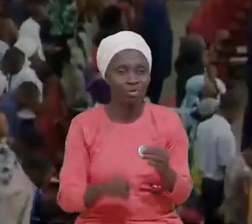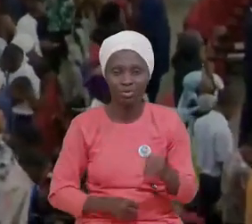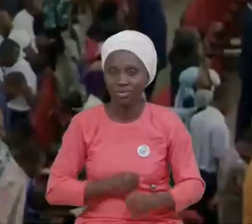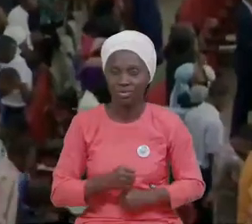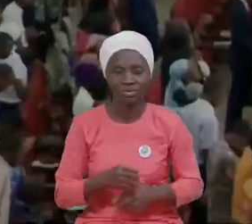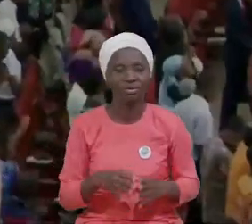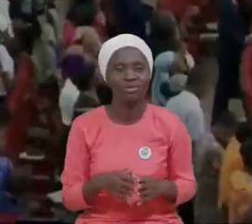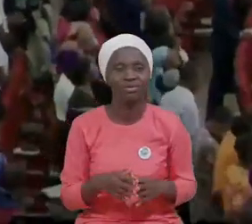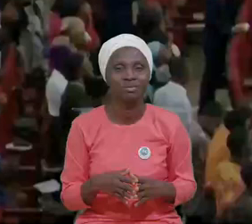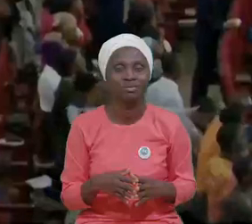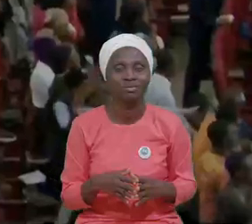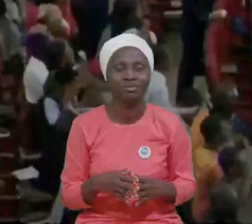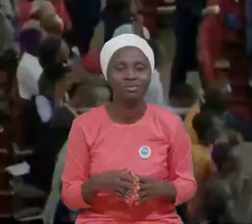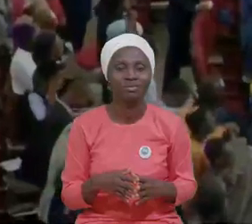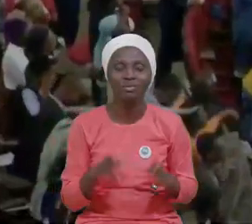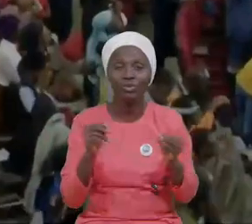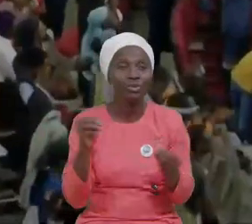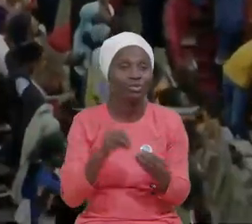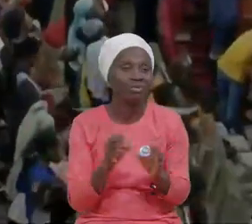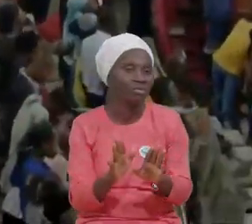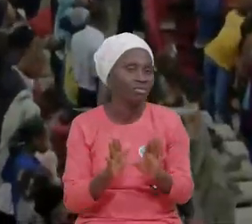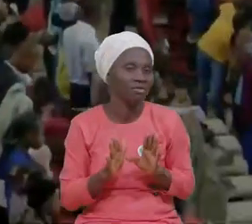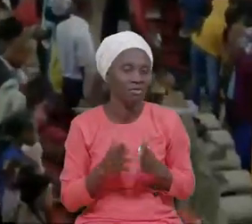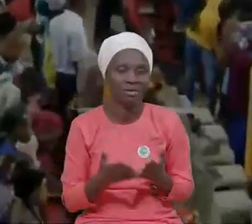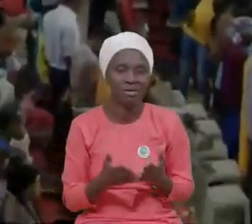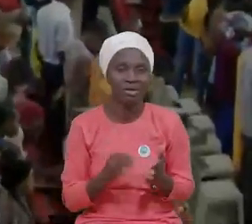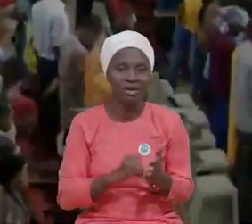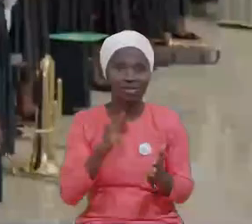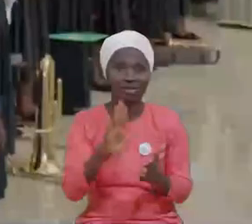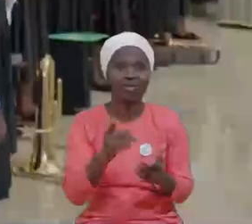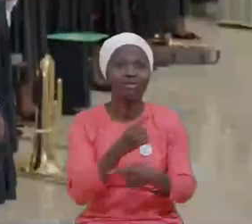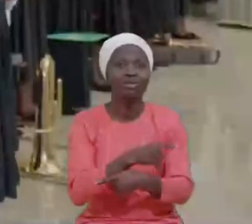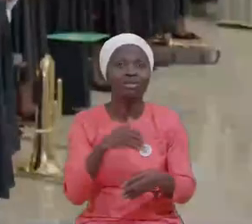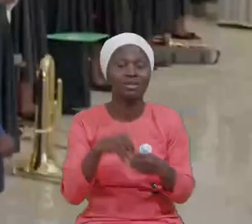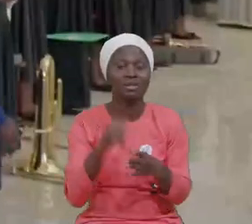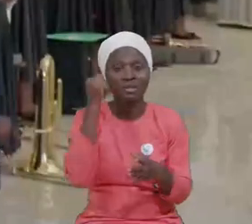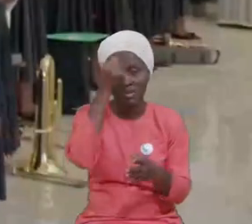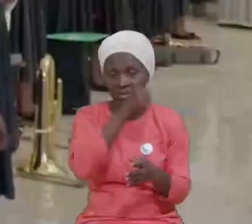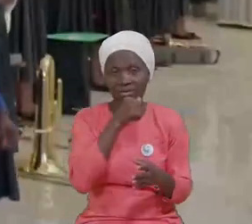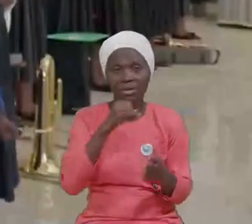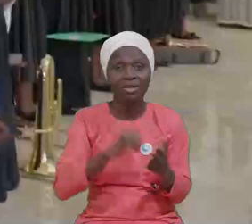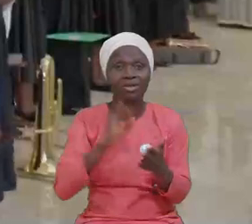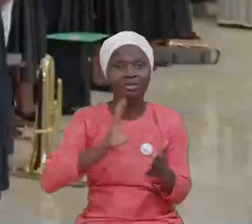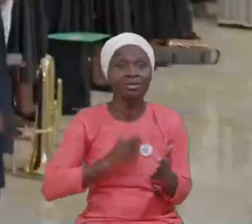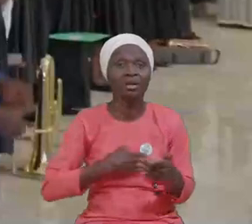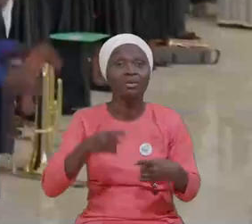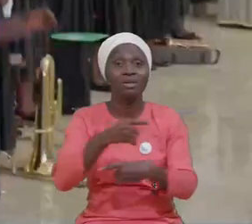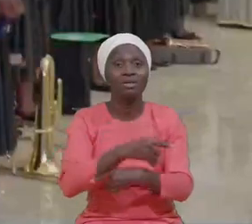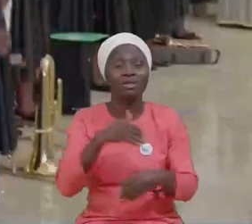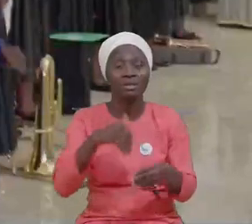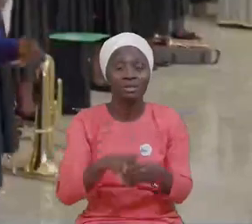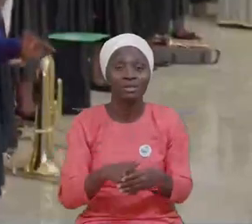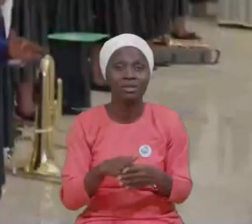plus de tituba. Tu ne vas plus tituber. C'est ton jour en Afrique, c'est ton jour en Europe.